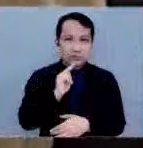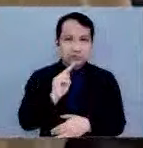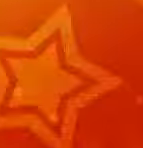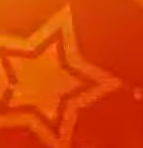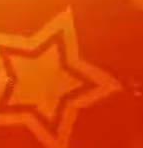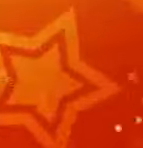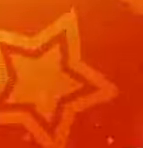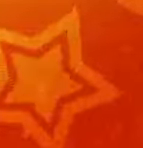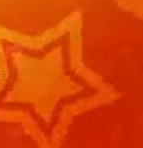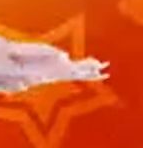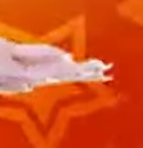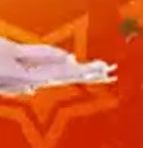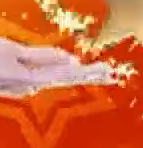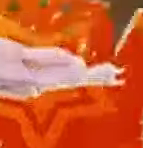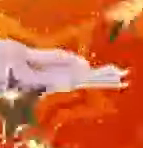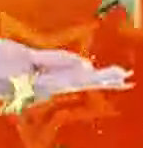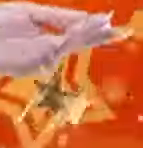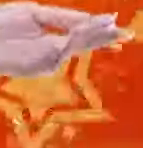5.